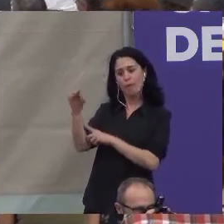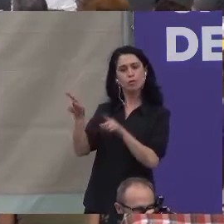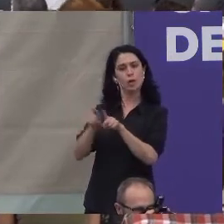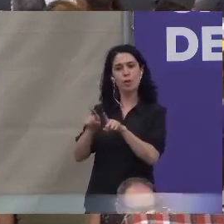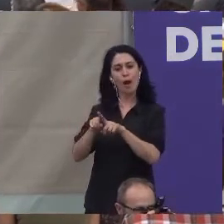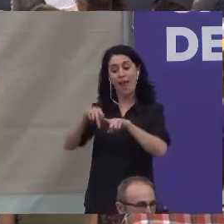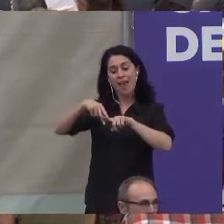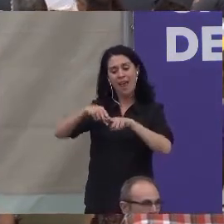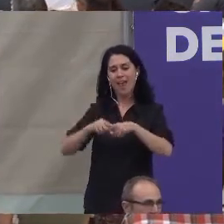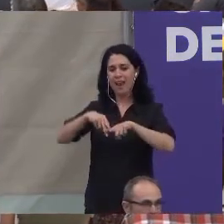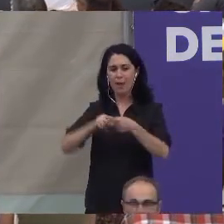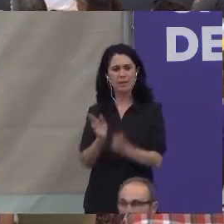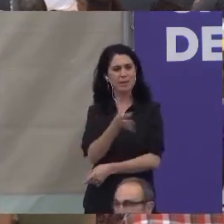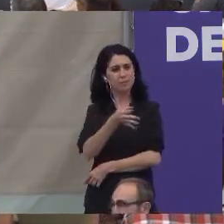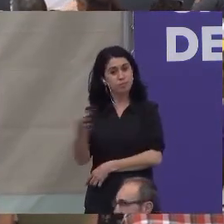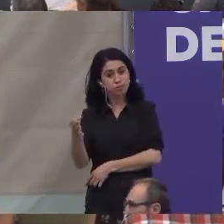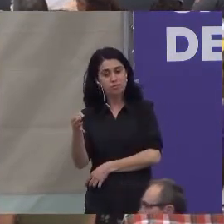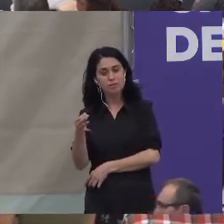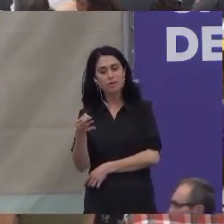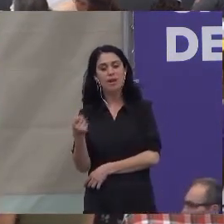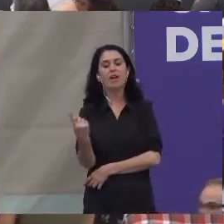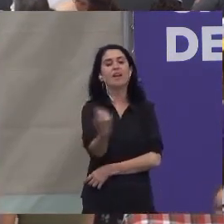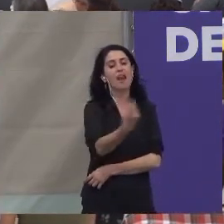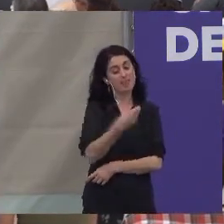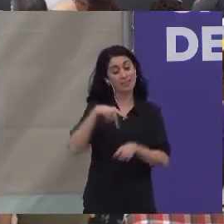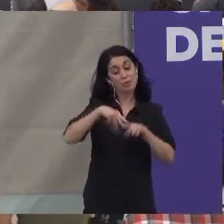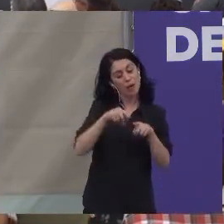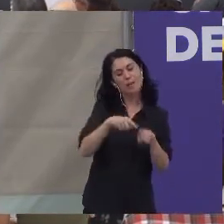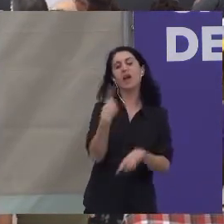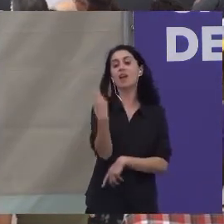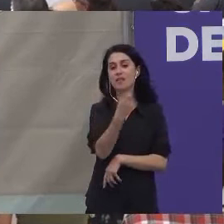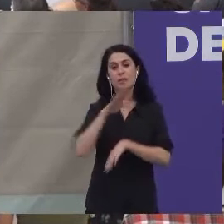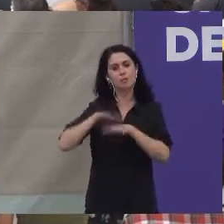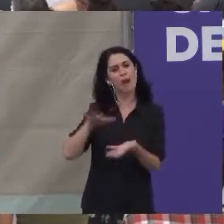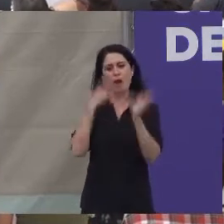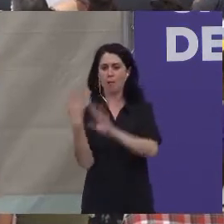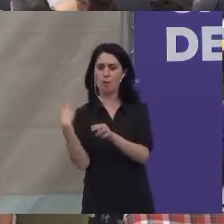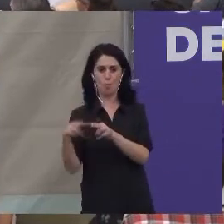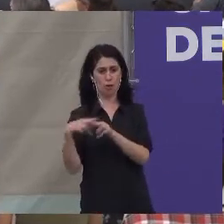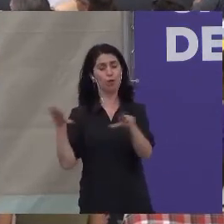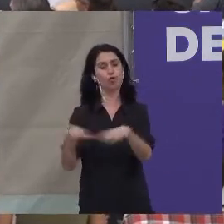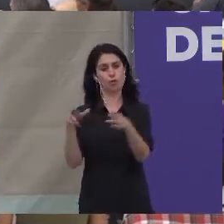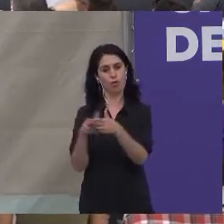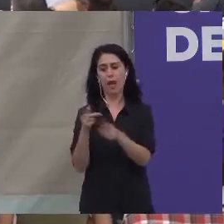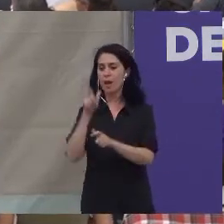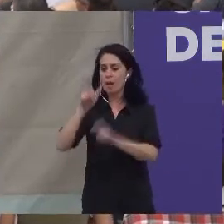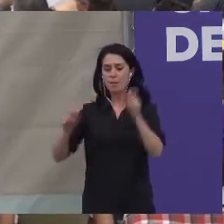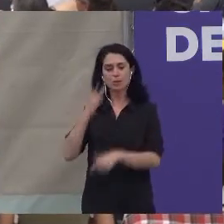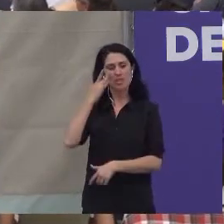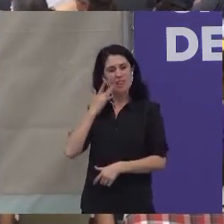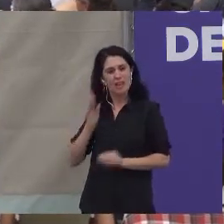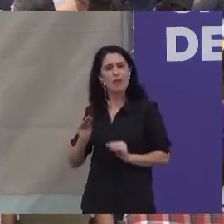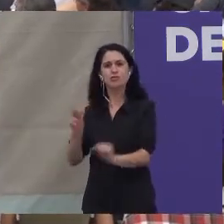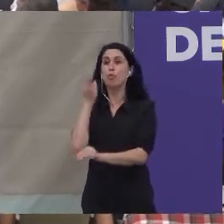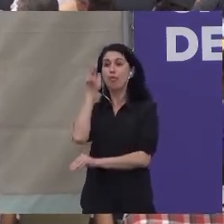l'eina que necessitem per a un canvi polític i social que col·loqui la dignitat de la gent i els seus